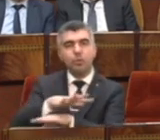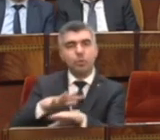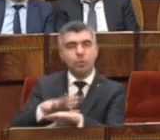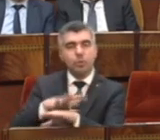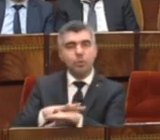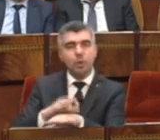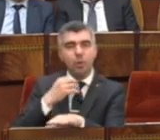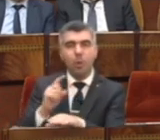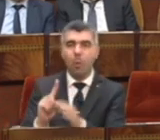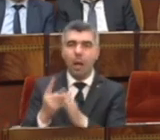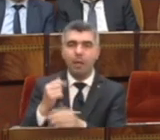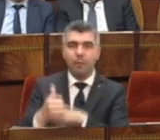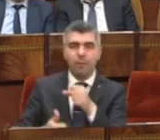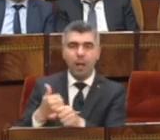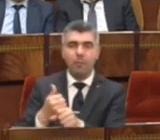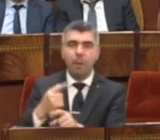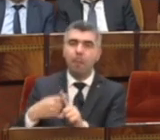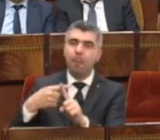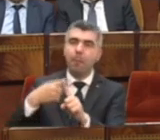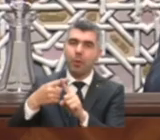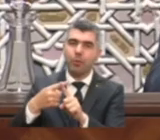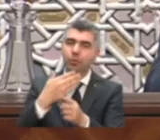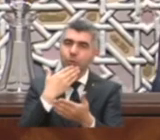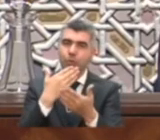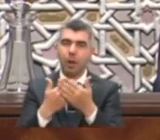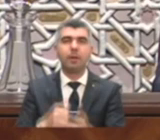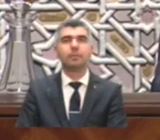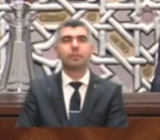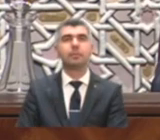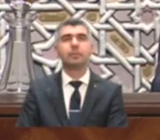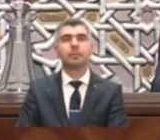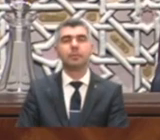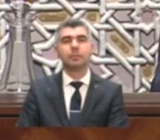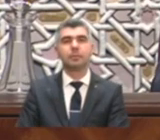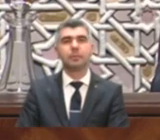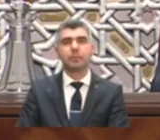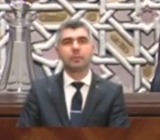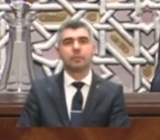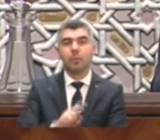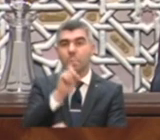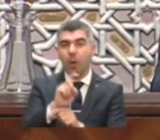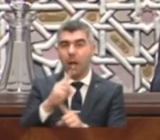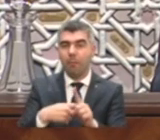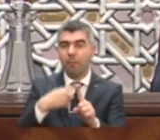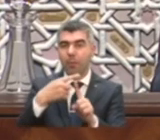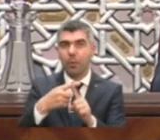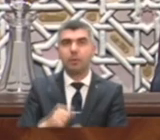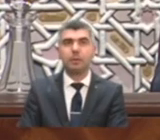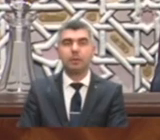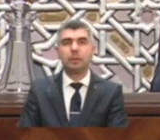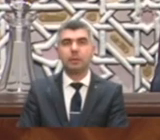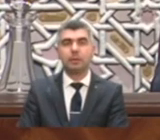على دورة واحدة في السنة بل أكثر، وشكرا. شكرا سيدة النائبة المحترمة. الكلمة لأحد